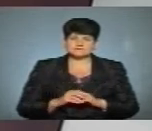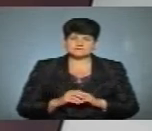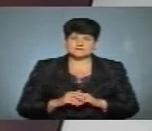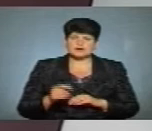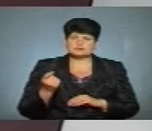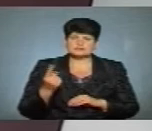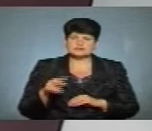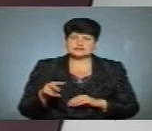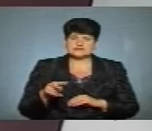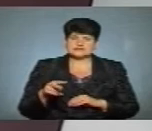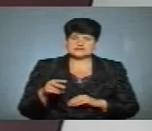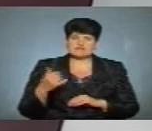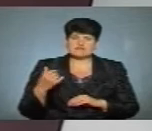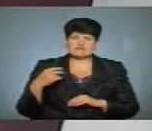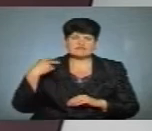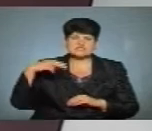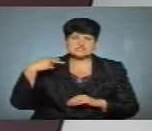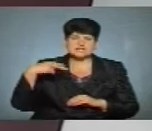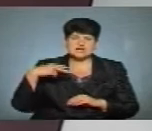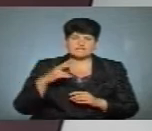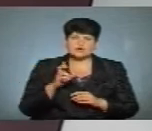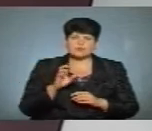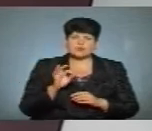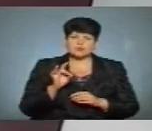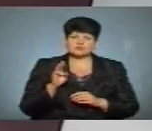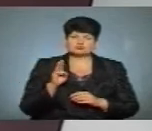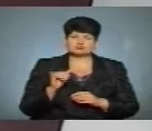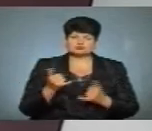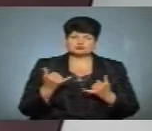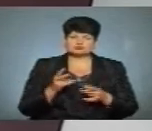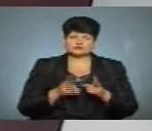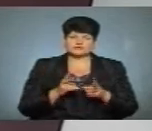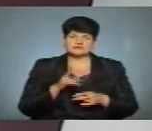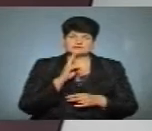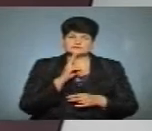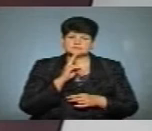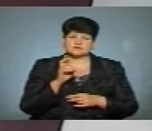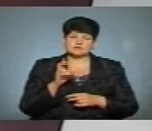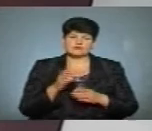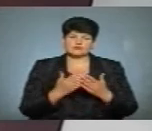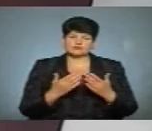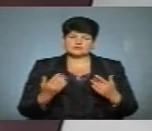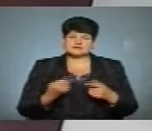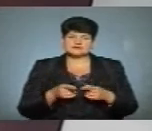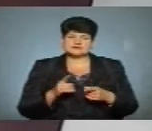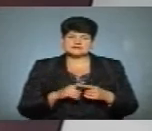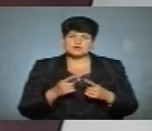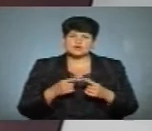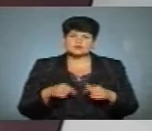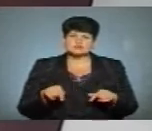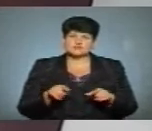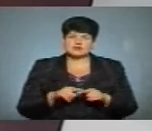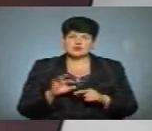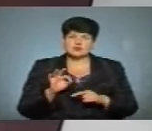11 літрів вишневого борщу сьогодні варили у Кременецькому краєзнавчому музеї. Такий майстер-клас для відвідувачів музею організували